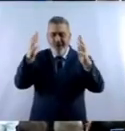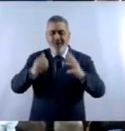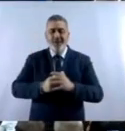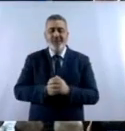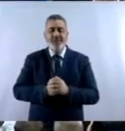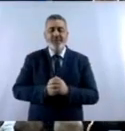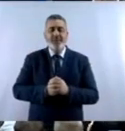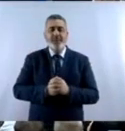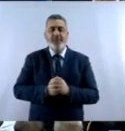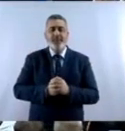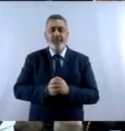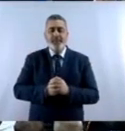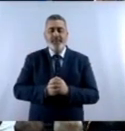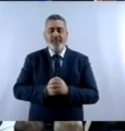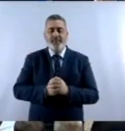Και